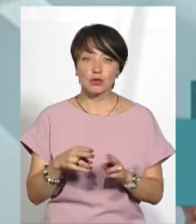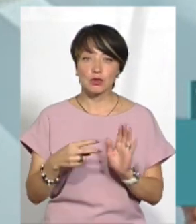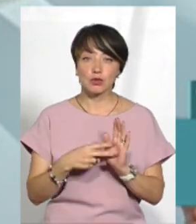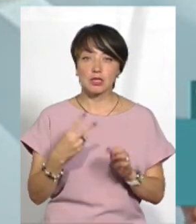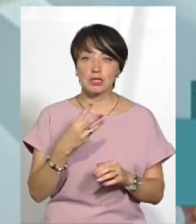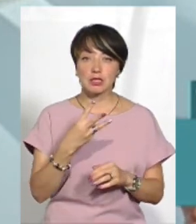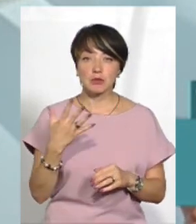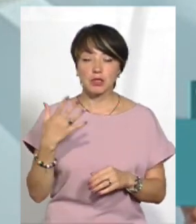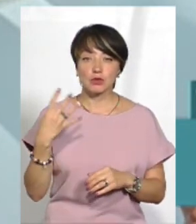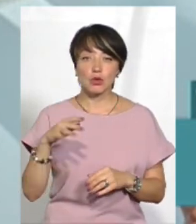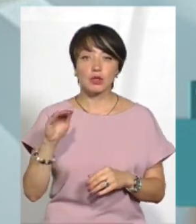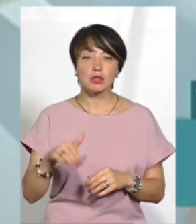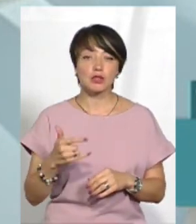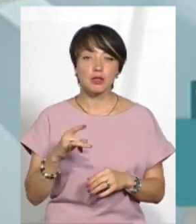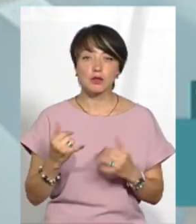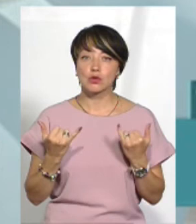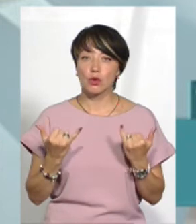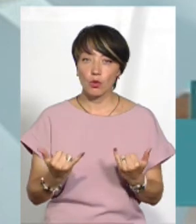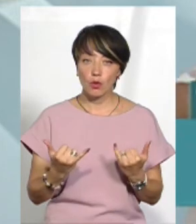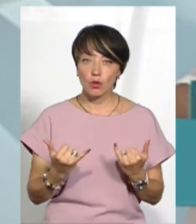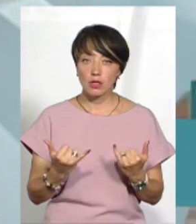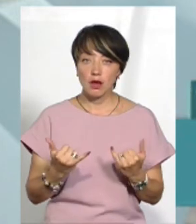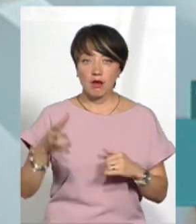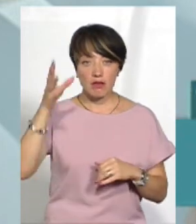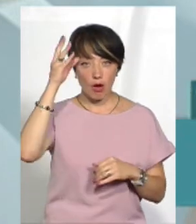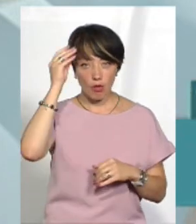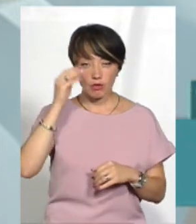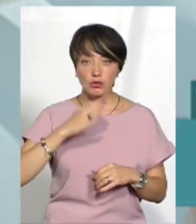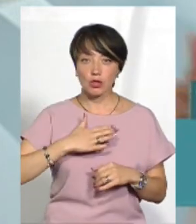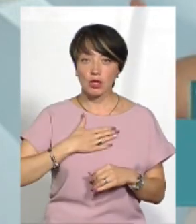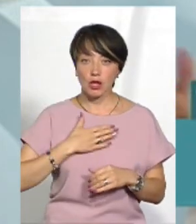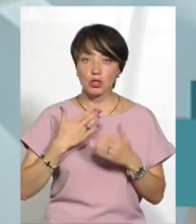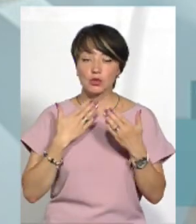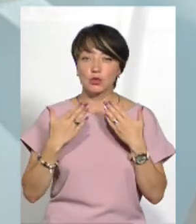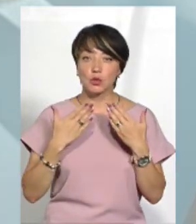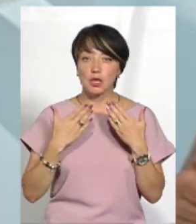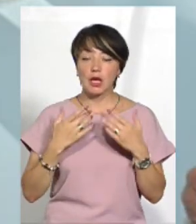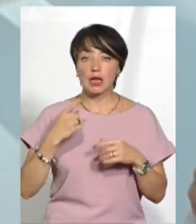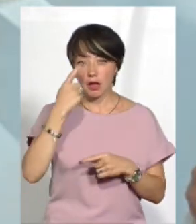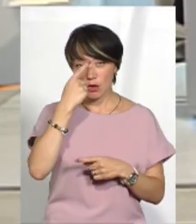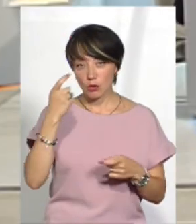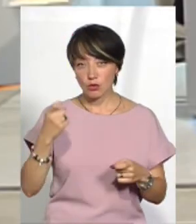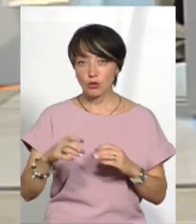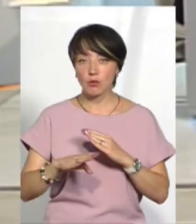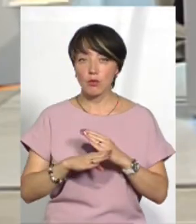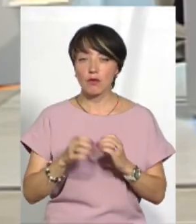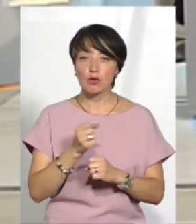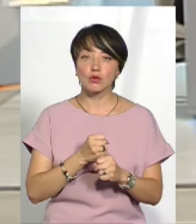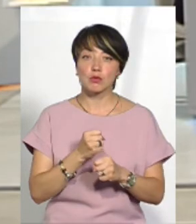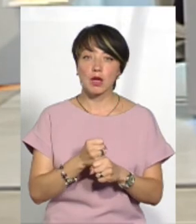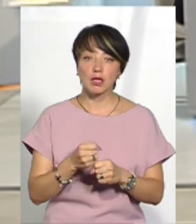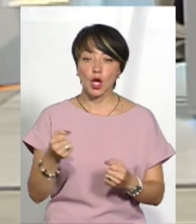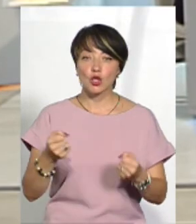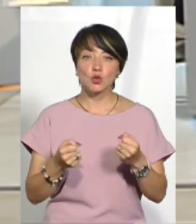коштує 35-40 тисяч гривень. Сьогодні, враховуючи наші стосунки, я наголошував, що нам її допомагав